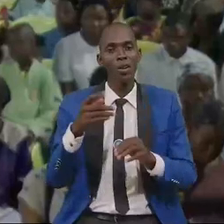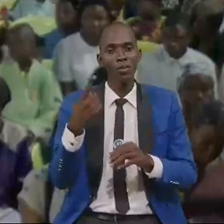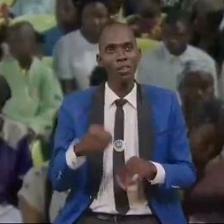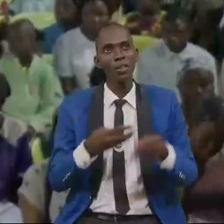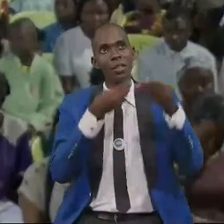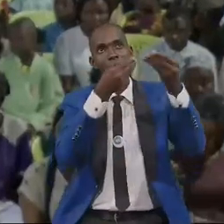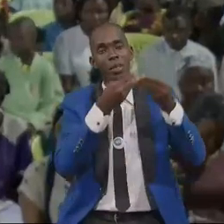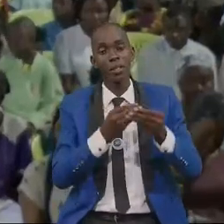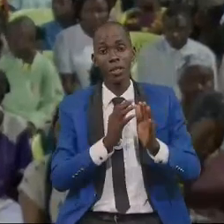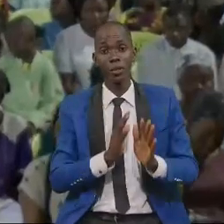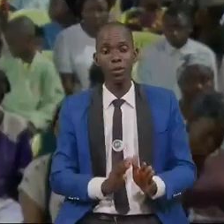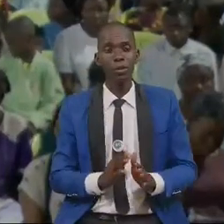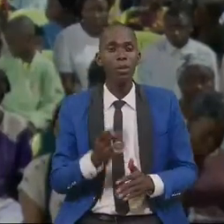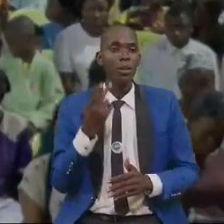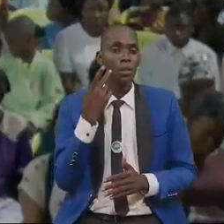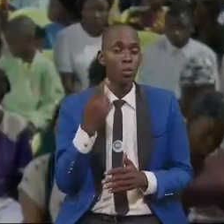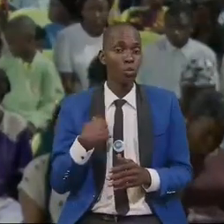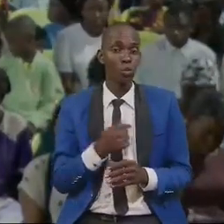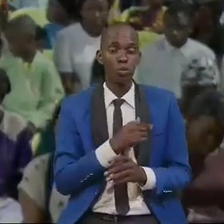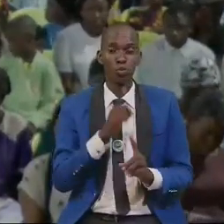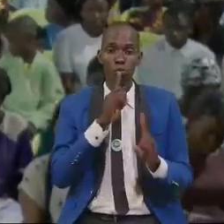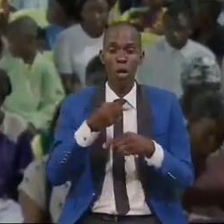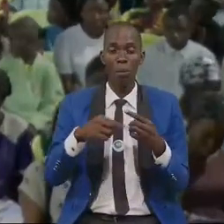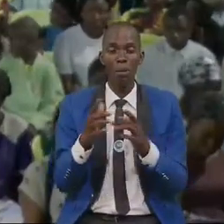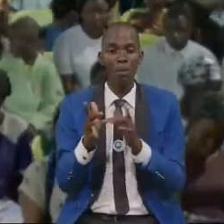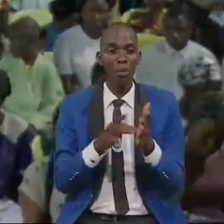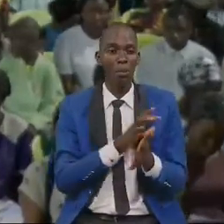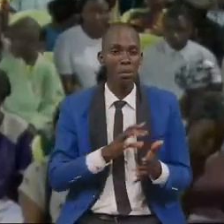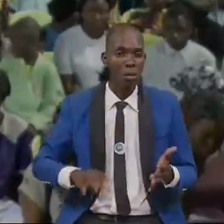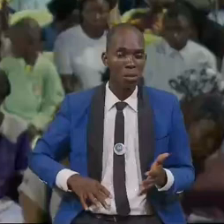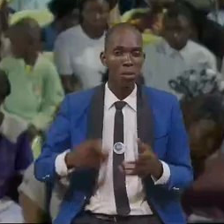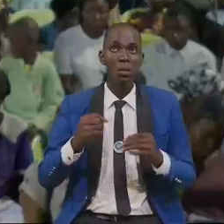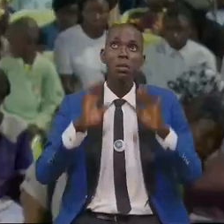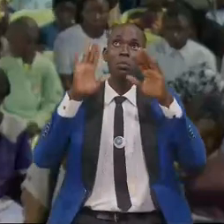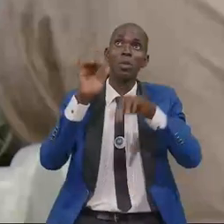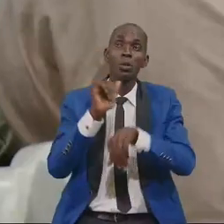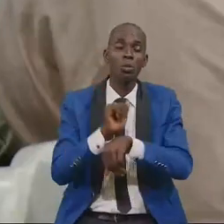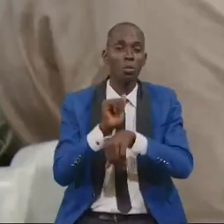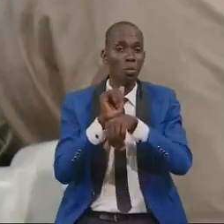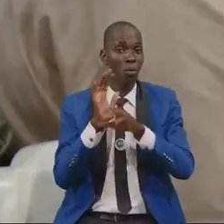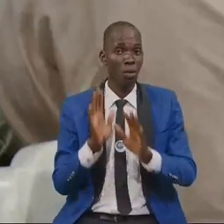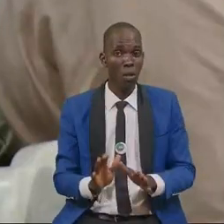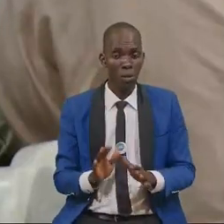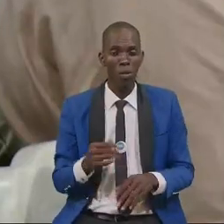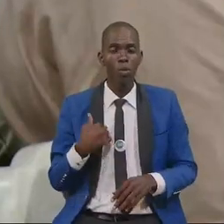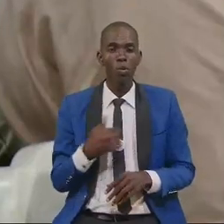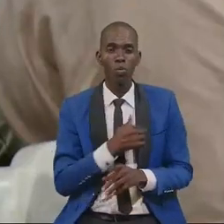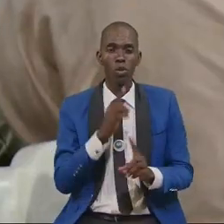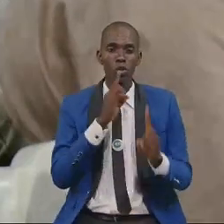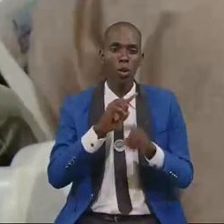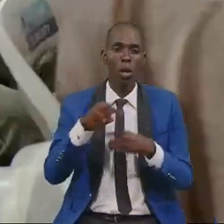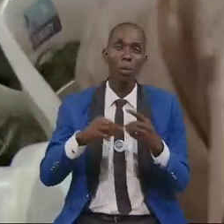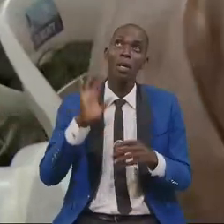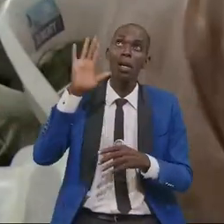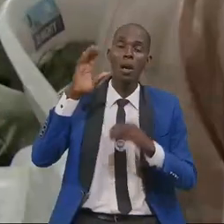quand nous parlons de Jésus-Christ le faisait de miracle nous parlons de sa puissance illimitée